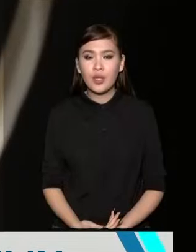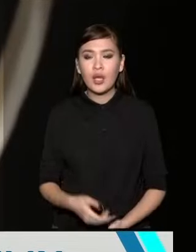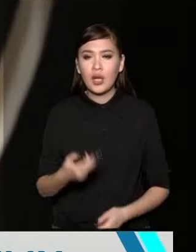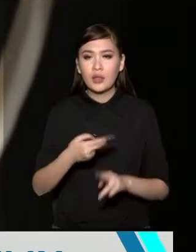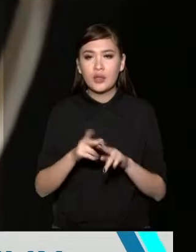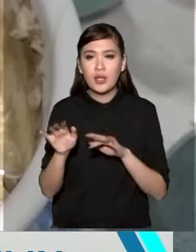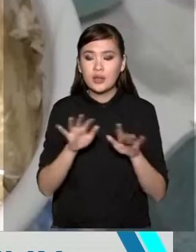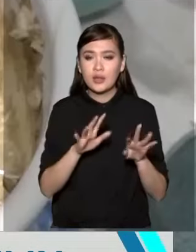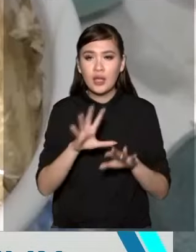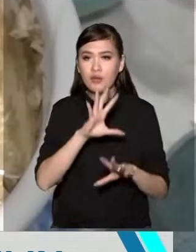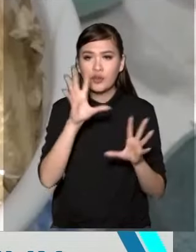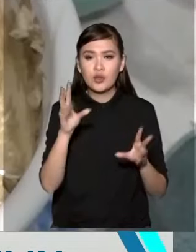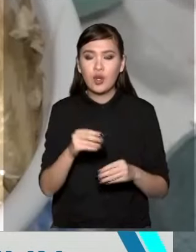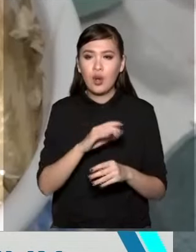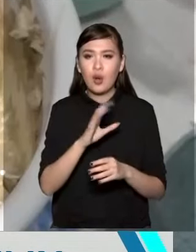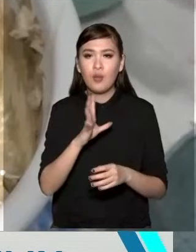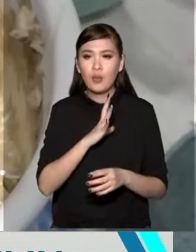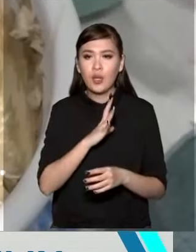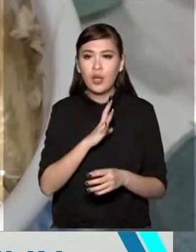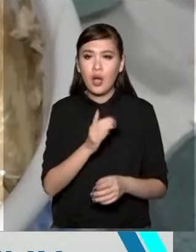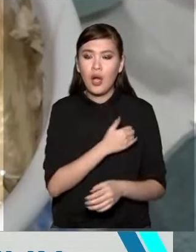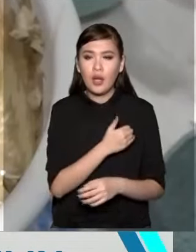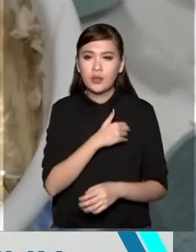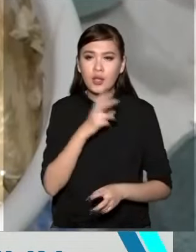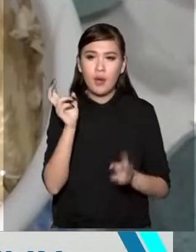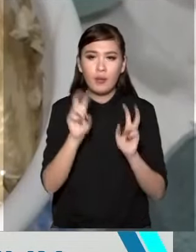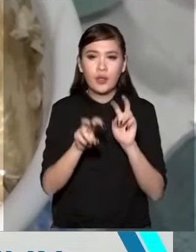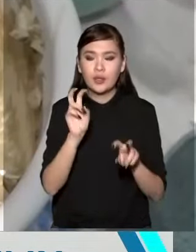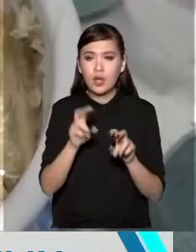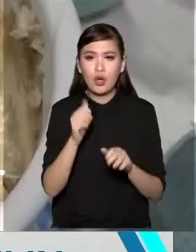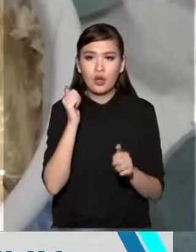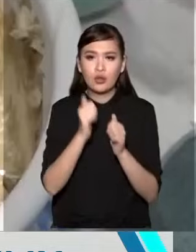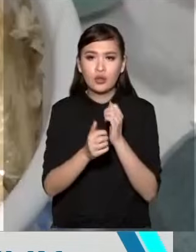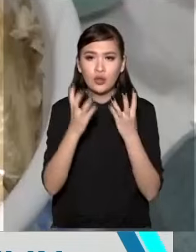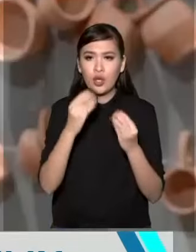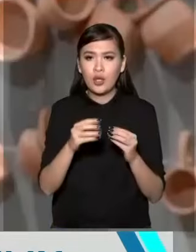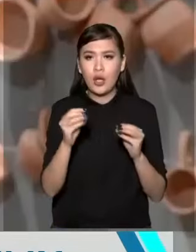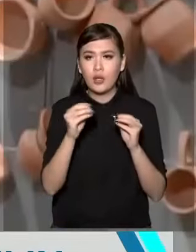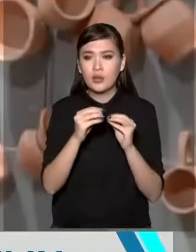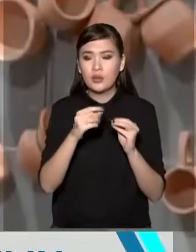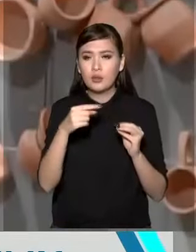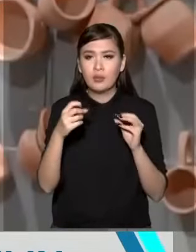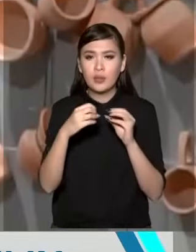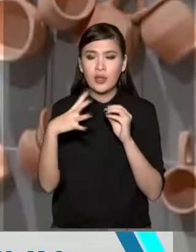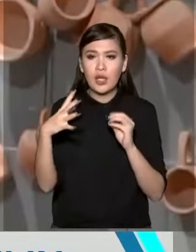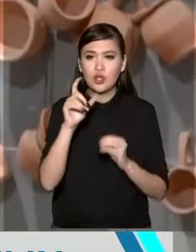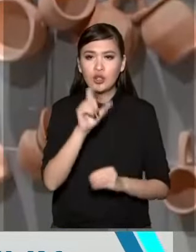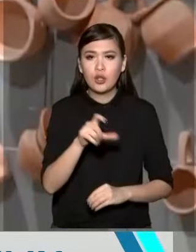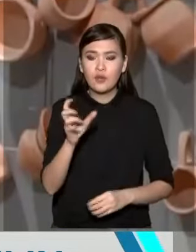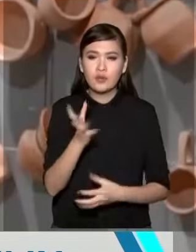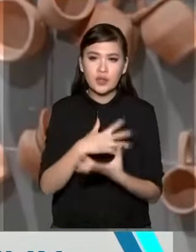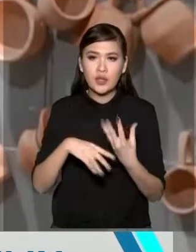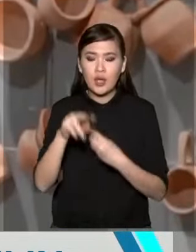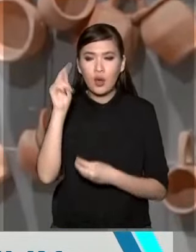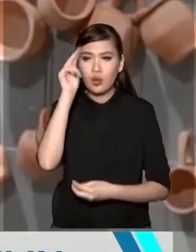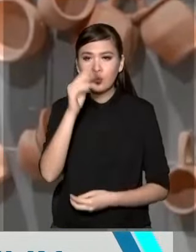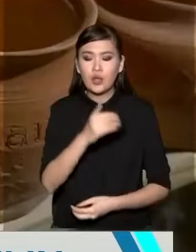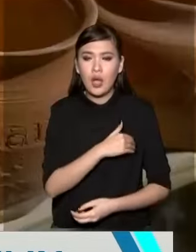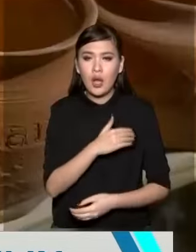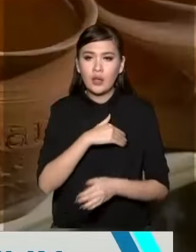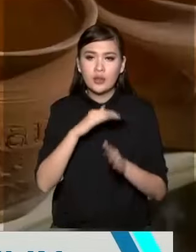Гончарное дело пользуется популярностью среди жителей города. Ежедневно сюда приходят от 10 до 15 человек. Все они хотят научиться